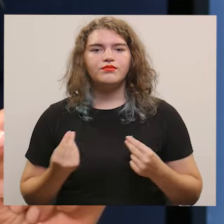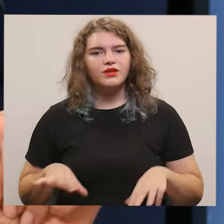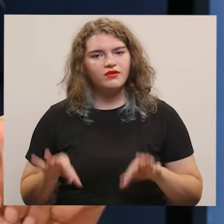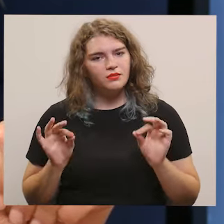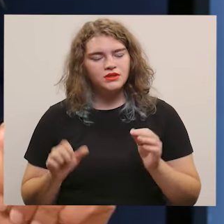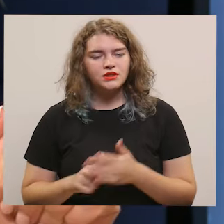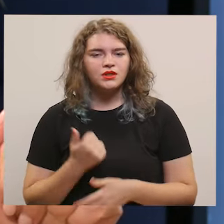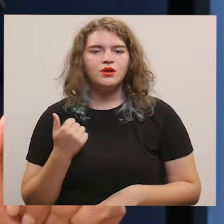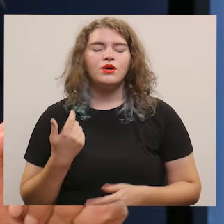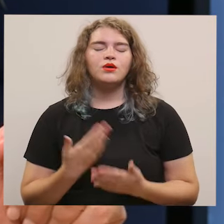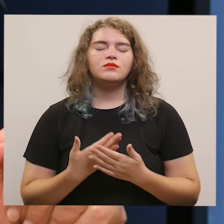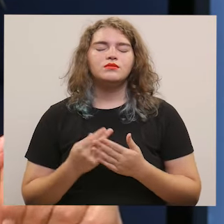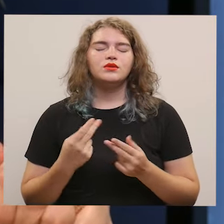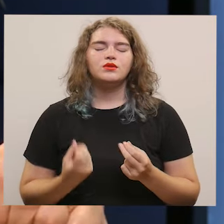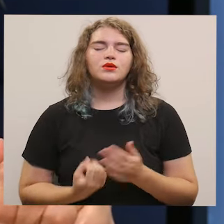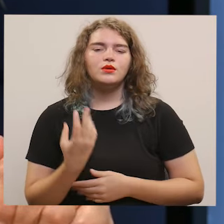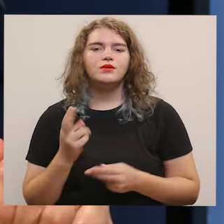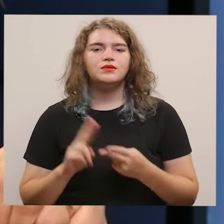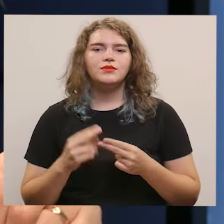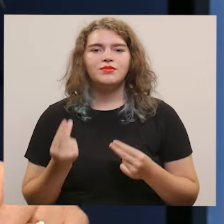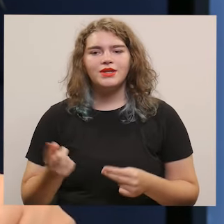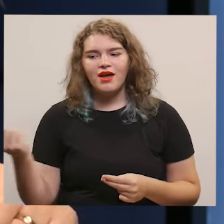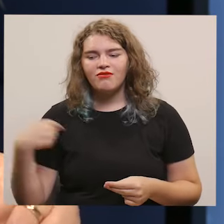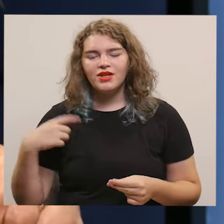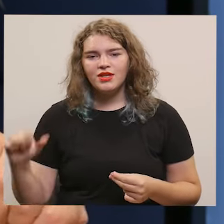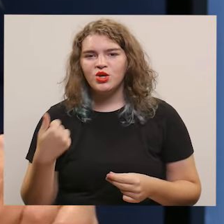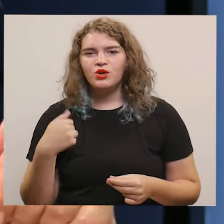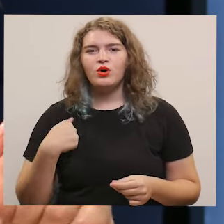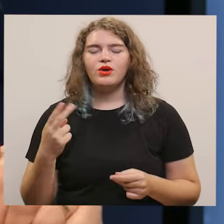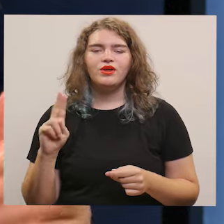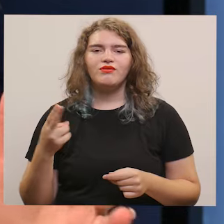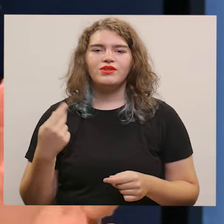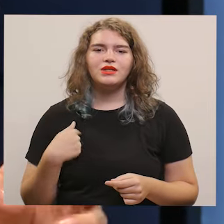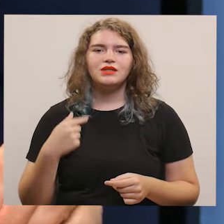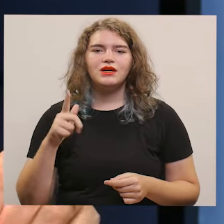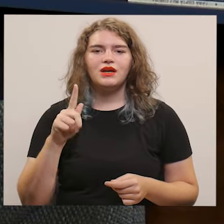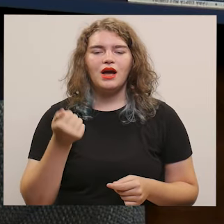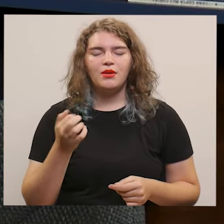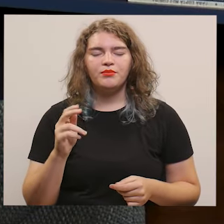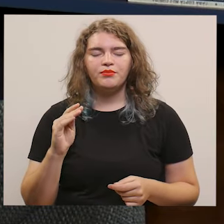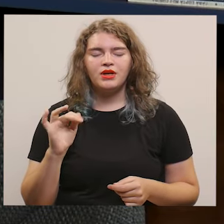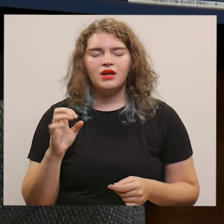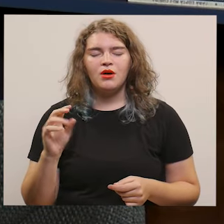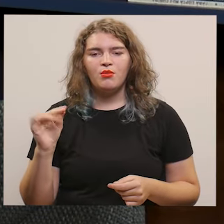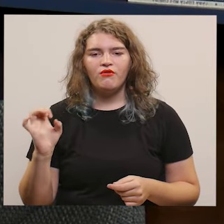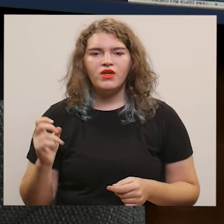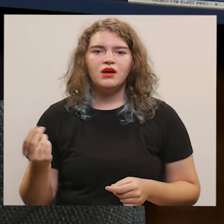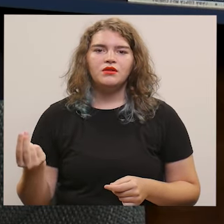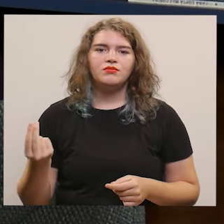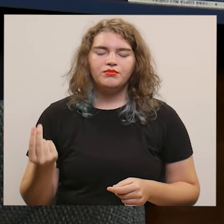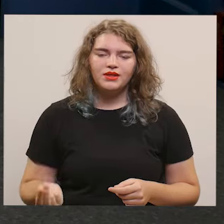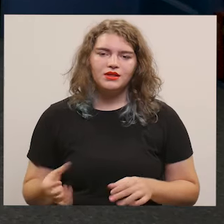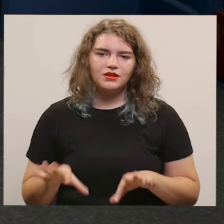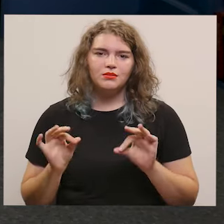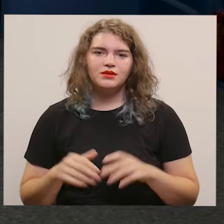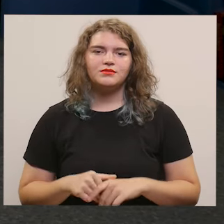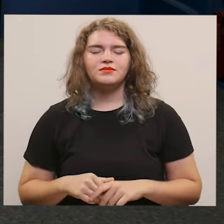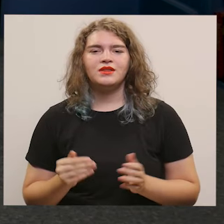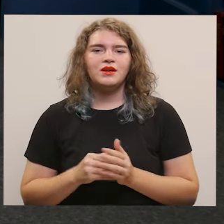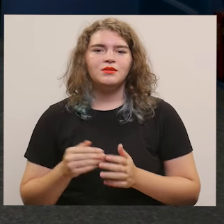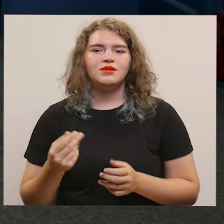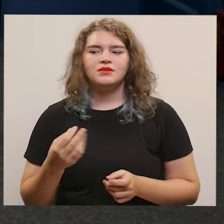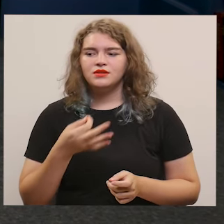Bine m-am regăsit la o nouă întâlnire. Bun revenit, îi spunem invitatei mele, Gabriela Povian. Bine te-am găsit. A trebuit să-ți spun bun